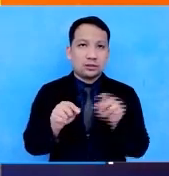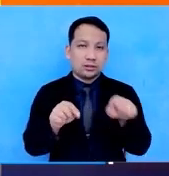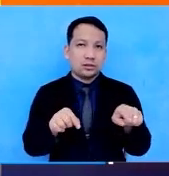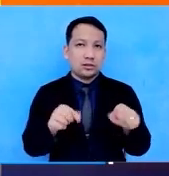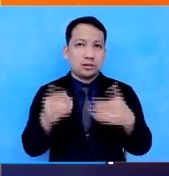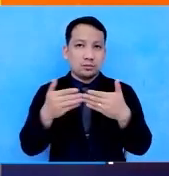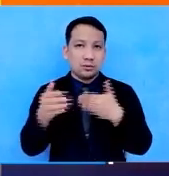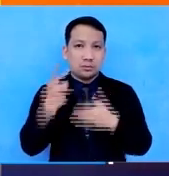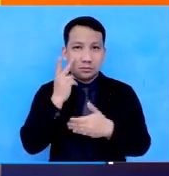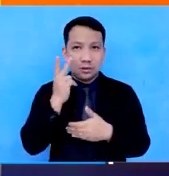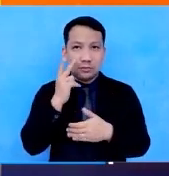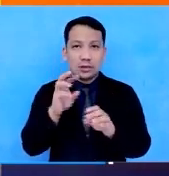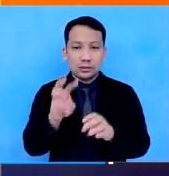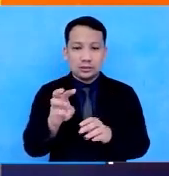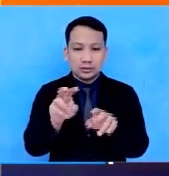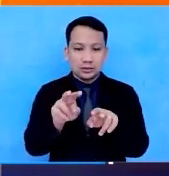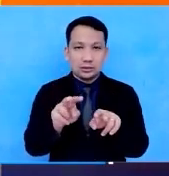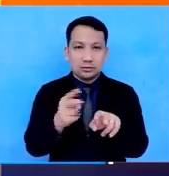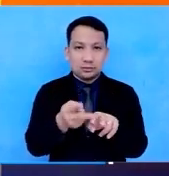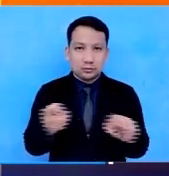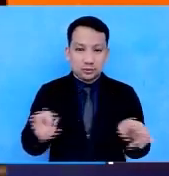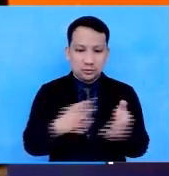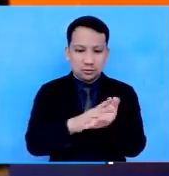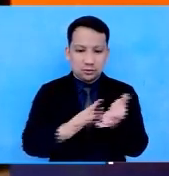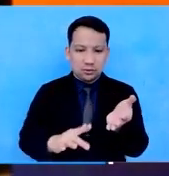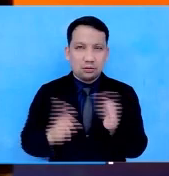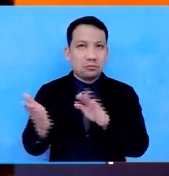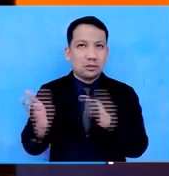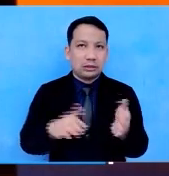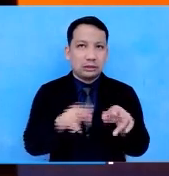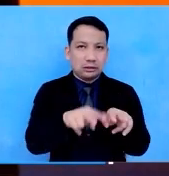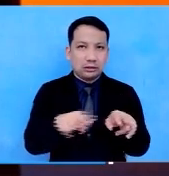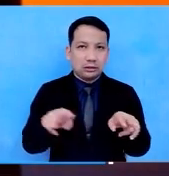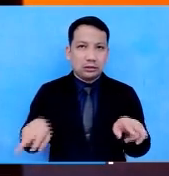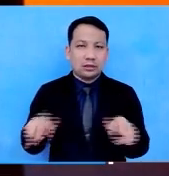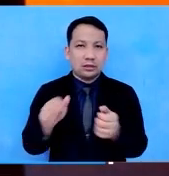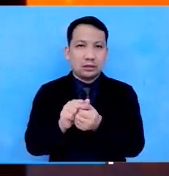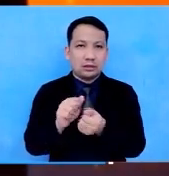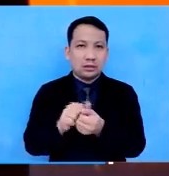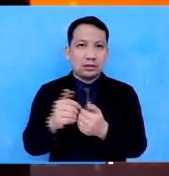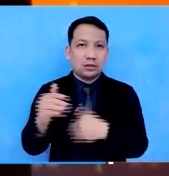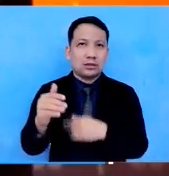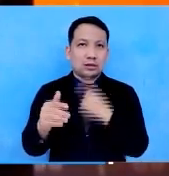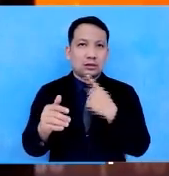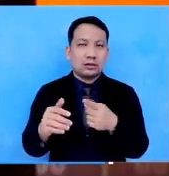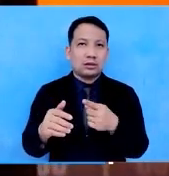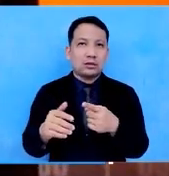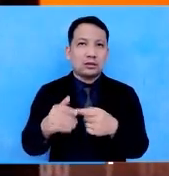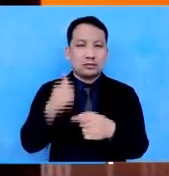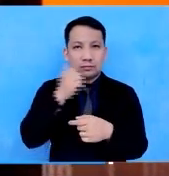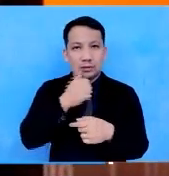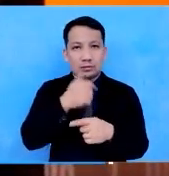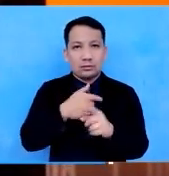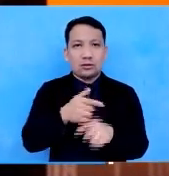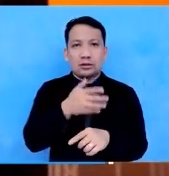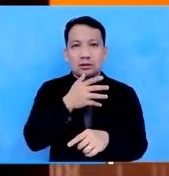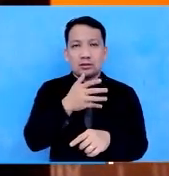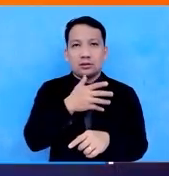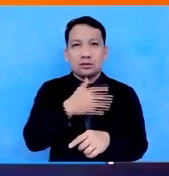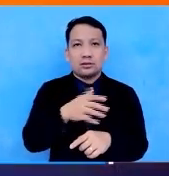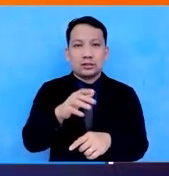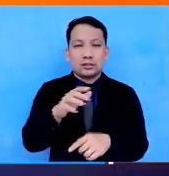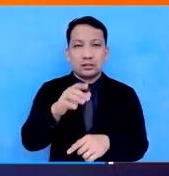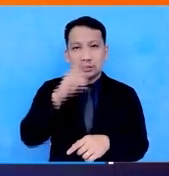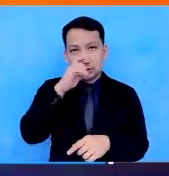ang 6 na individual na duguan at wala ng buhay. Kabilang sa mga napatay, ang isang dalagitang ina na 17 taong